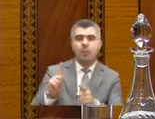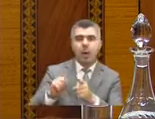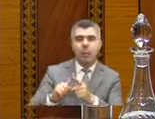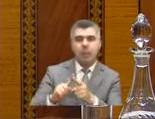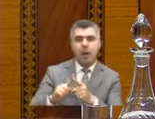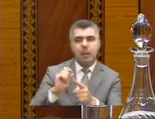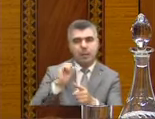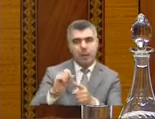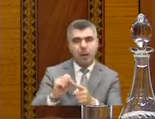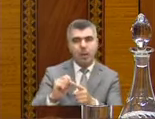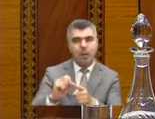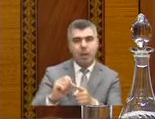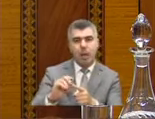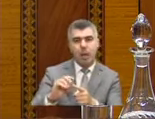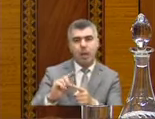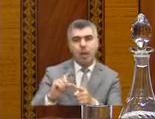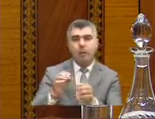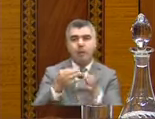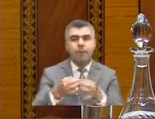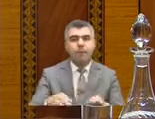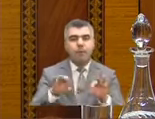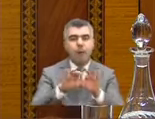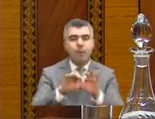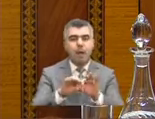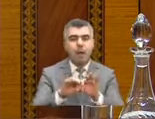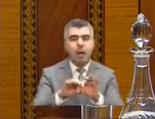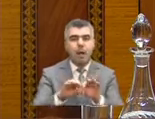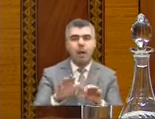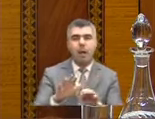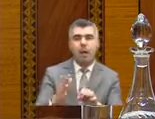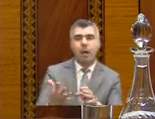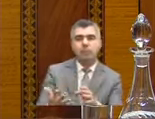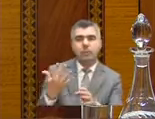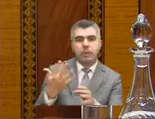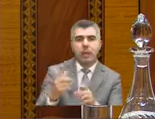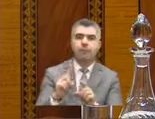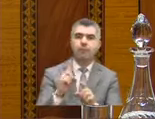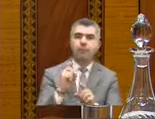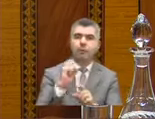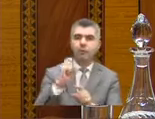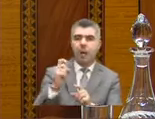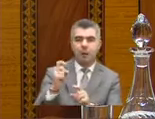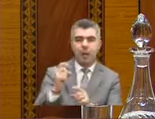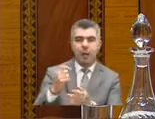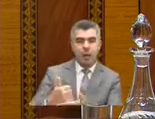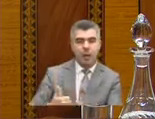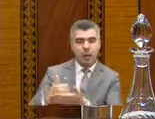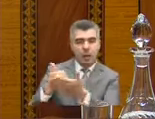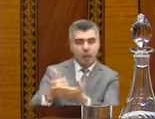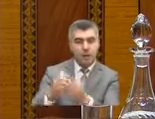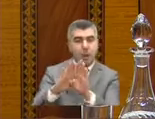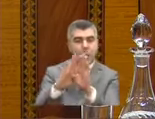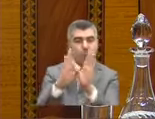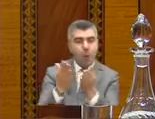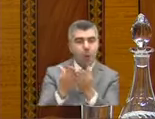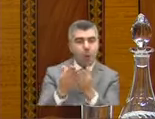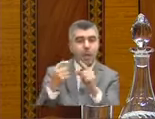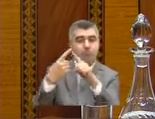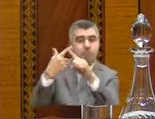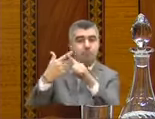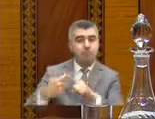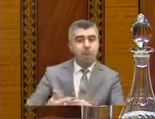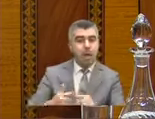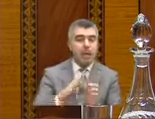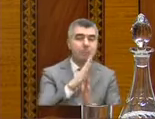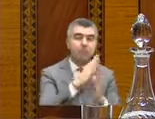الأدنى بالنسبة لكل أسرة عن 500 درهم شهريا، ليبلغ بذلك الغلاف المالي لهذا